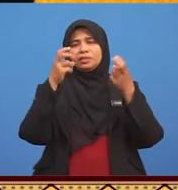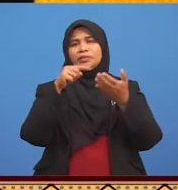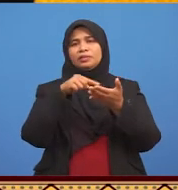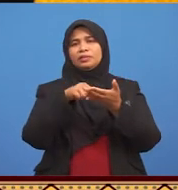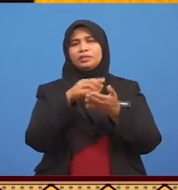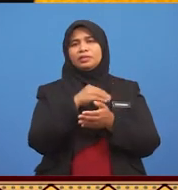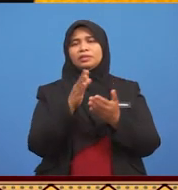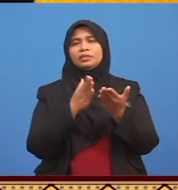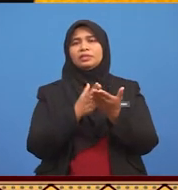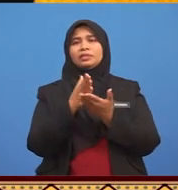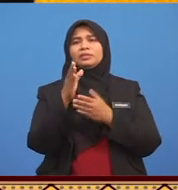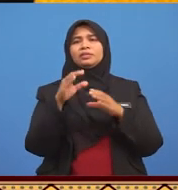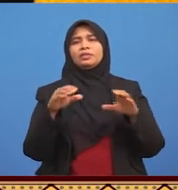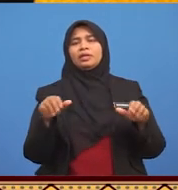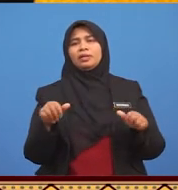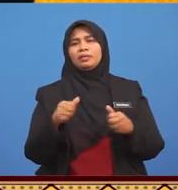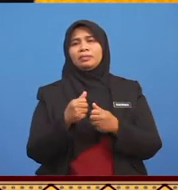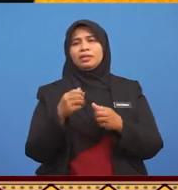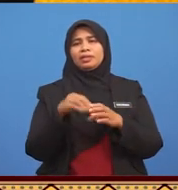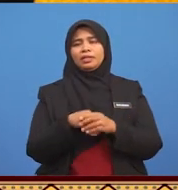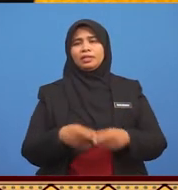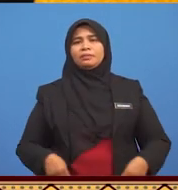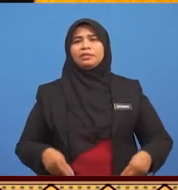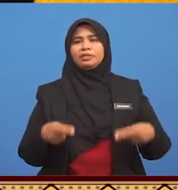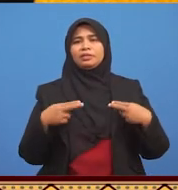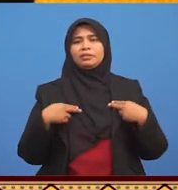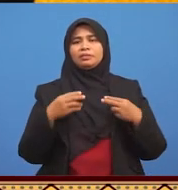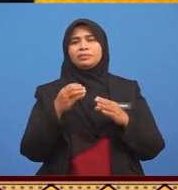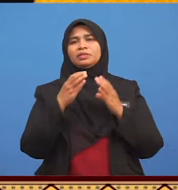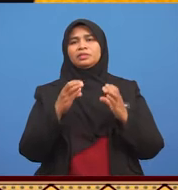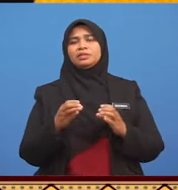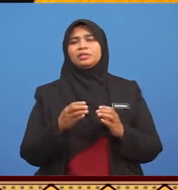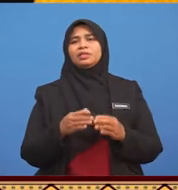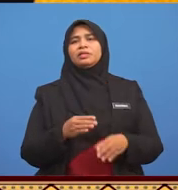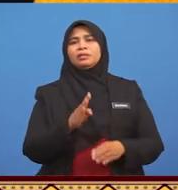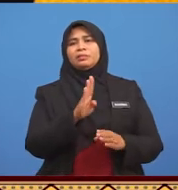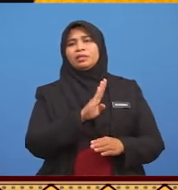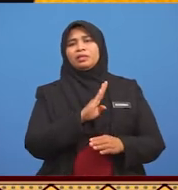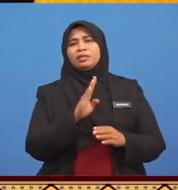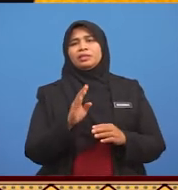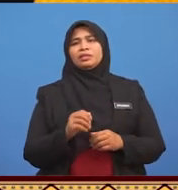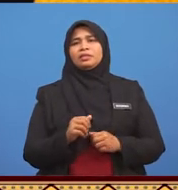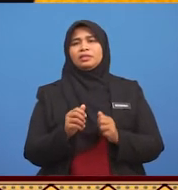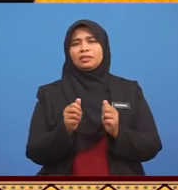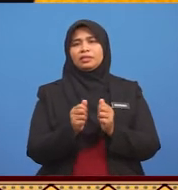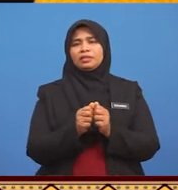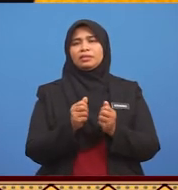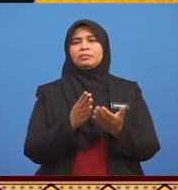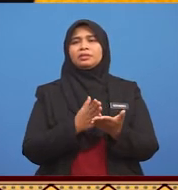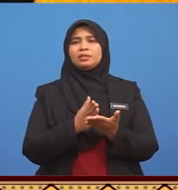dan seterusnya mengamalkannya dalam kehidupan secara beradab dan istiqamah. Dengan perkongsian